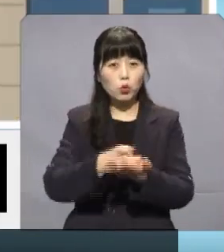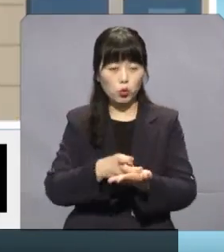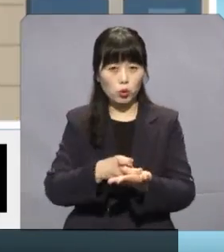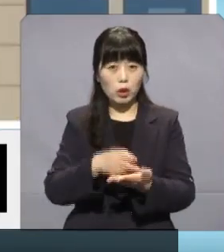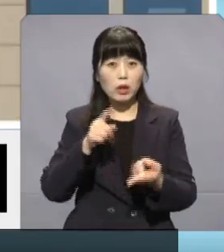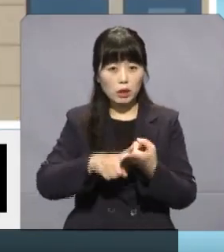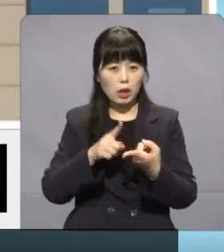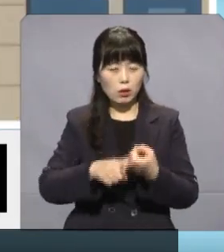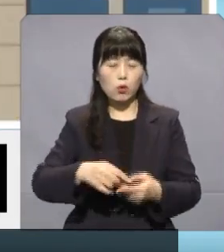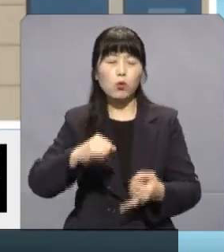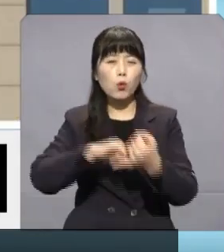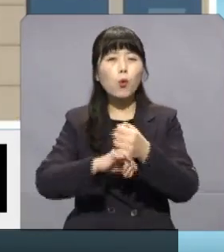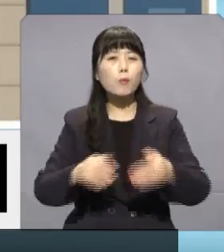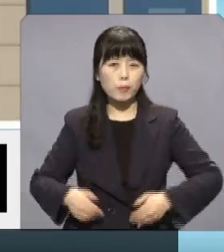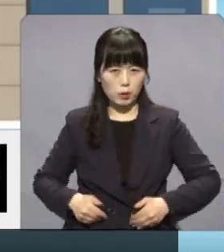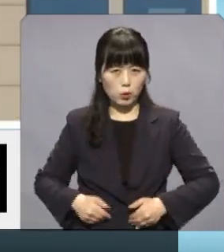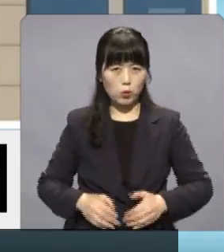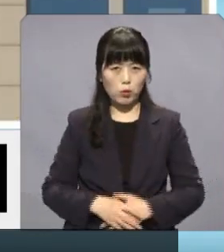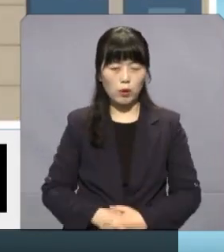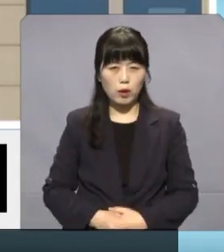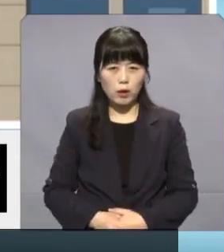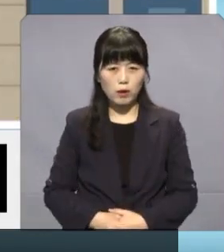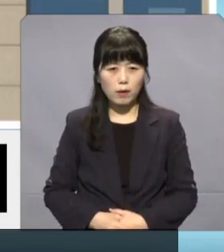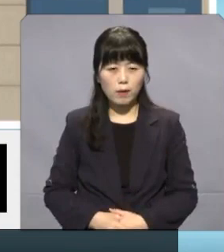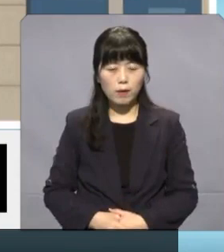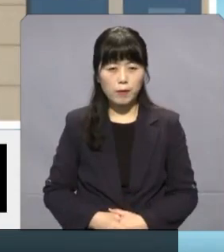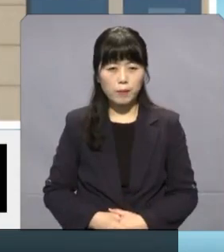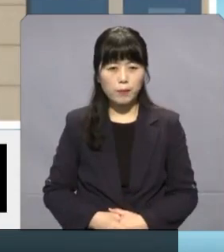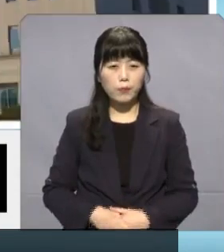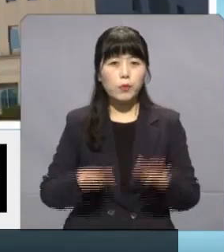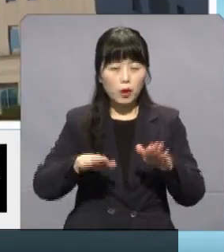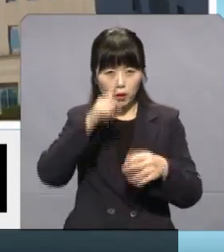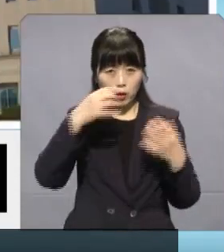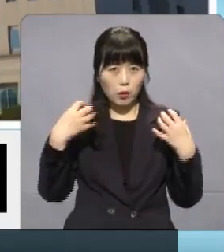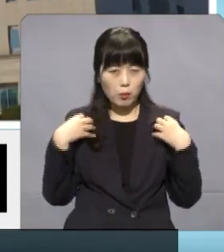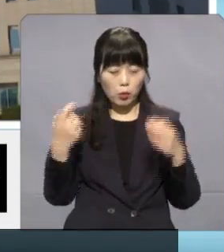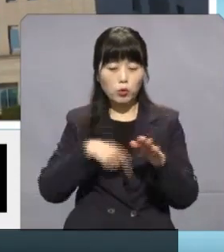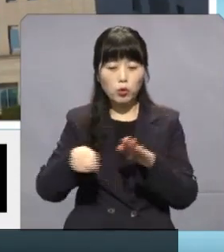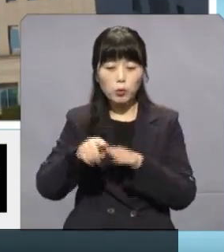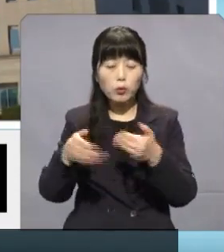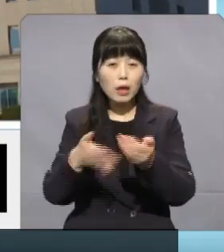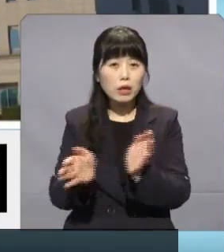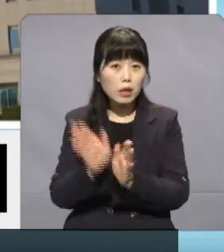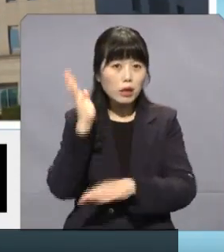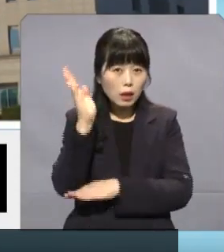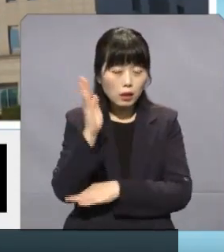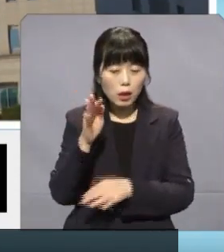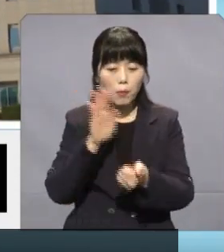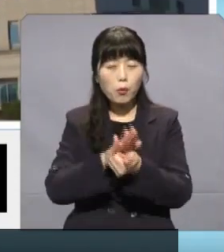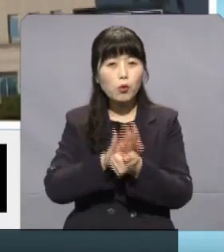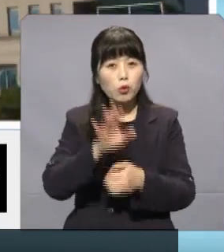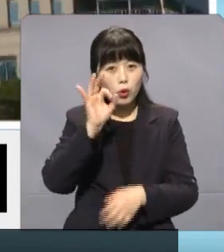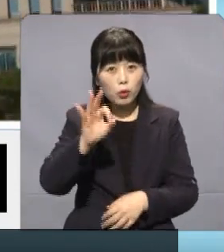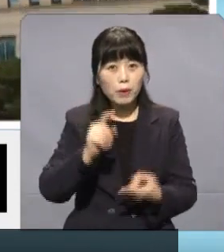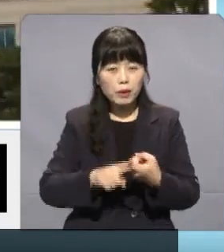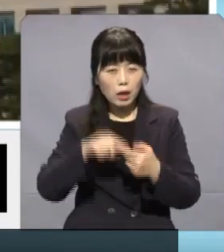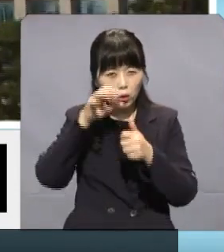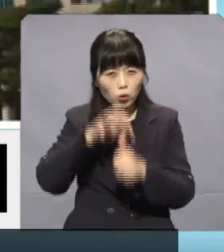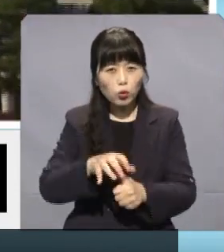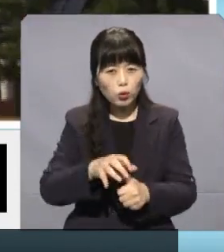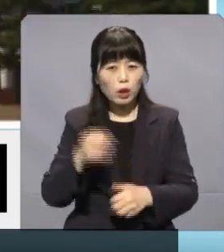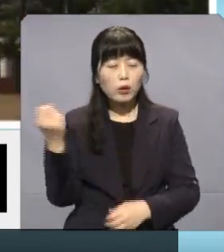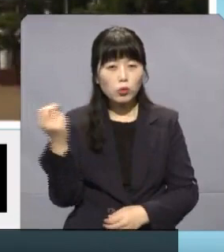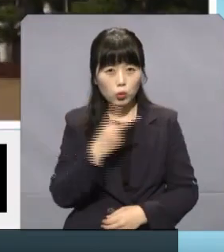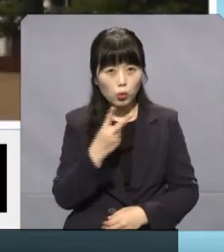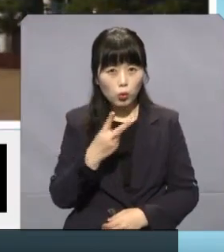이거는 당연한 일입니다 그리고 사실 어 현 정부가 진보단체를 언급하면서 보조금에 대한 어떤 뭐 규제 혹은